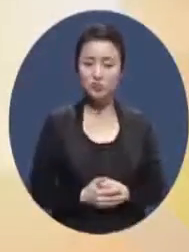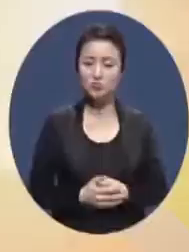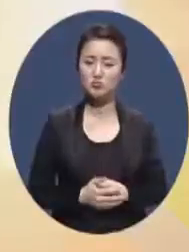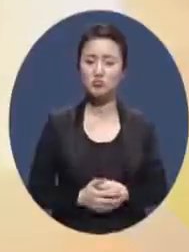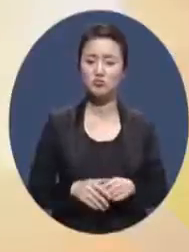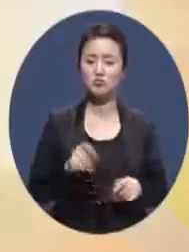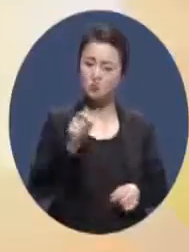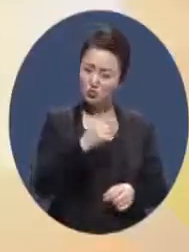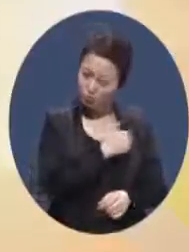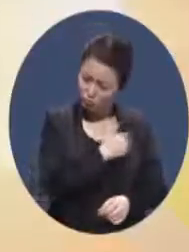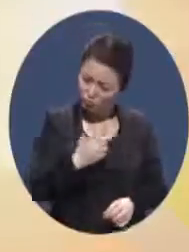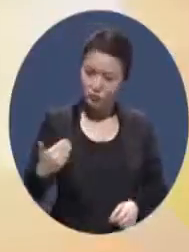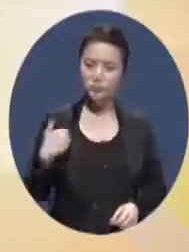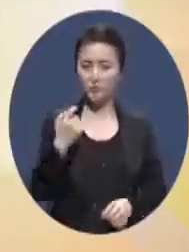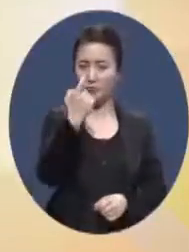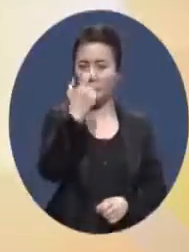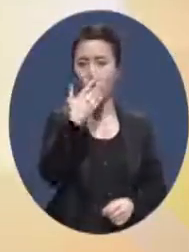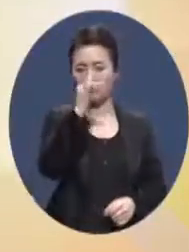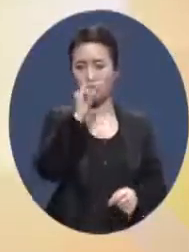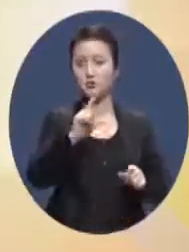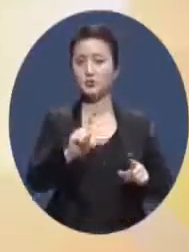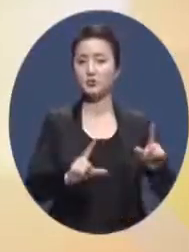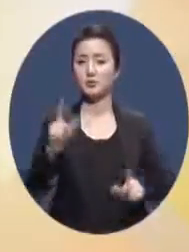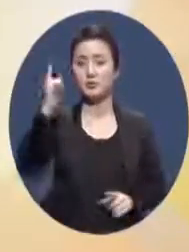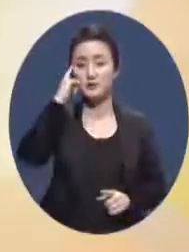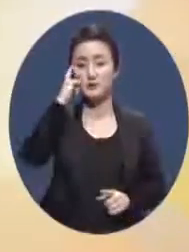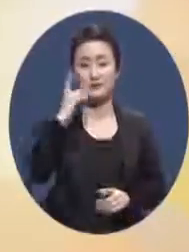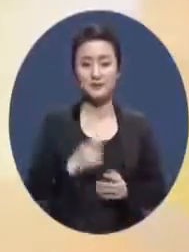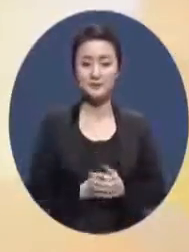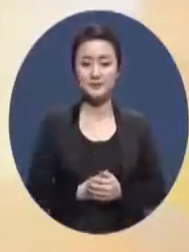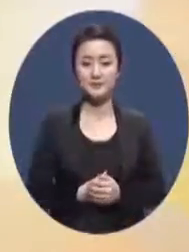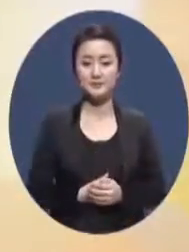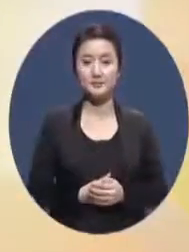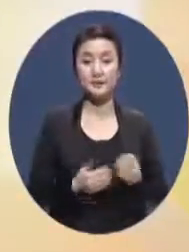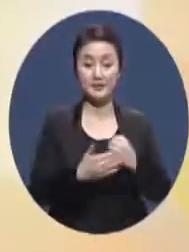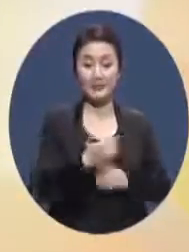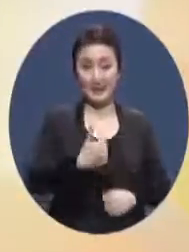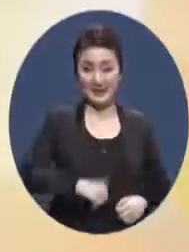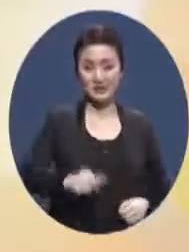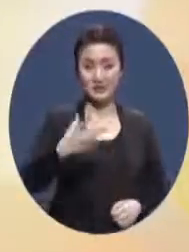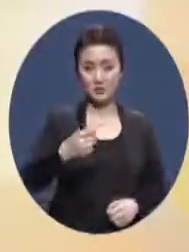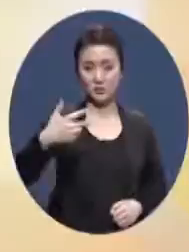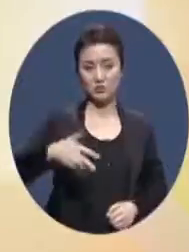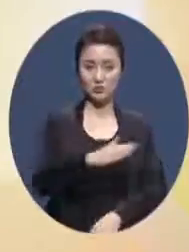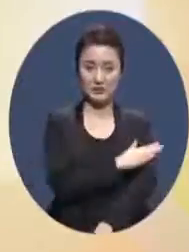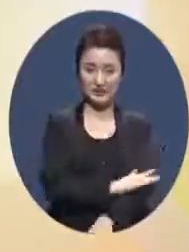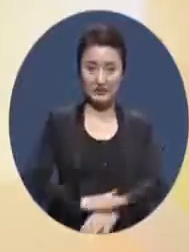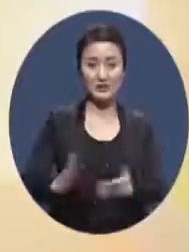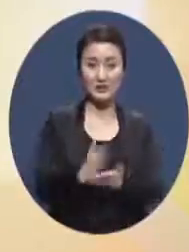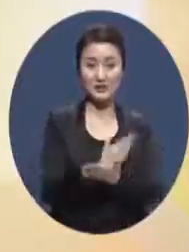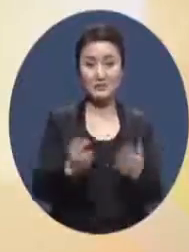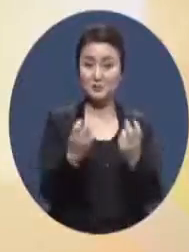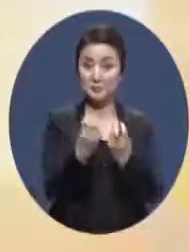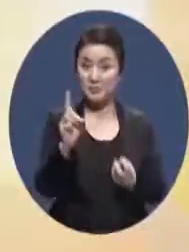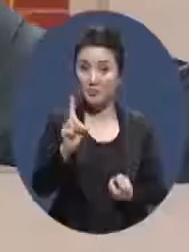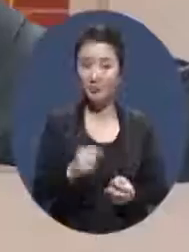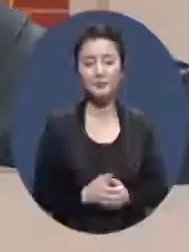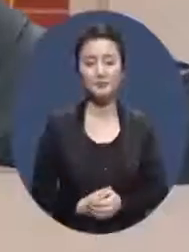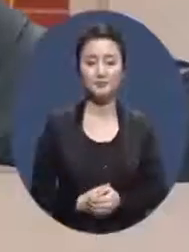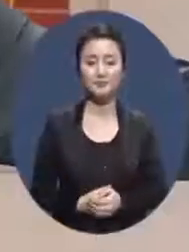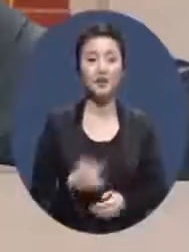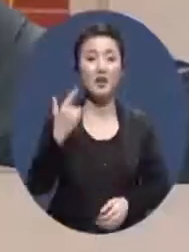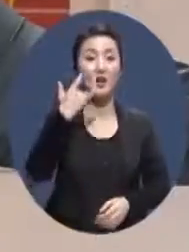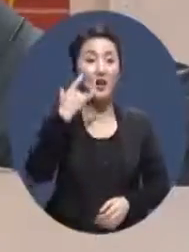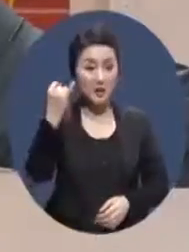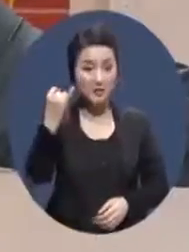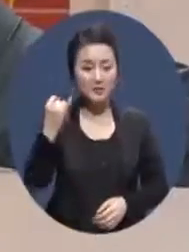그런 다음에는 이게 시범을 보이는 거 엄마 아빠가 응아하는 모습도 좀 시범을 보여주고 인형 갖고 하는 네. 것도 좀 보여주고